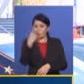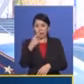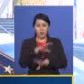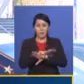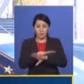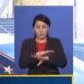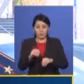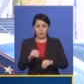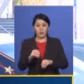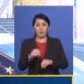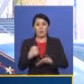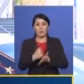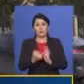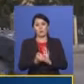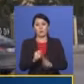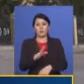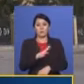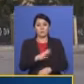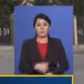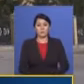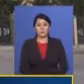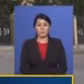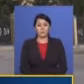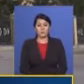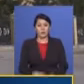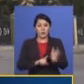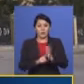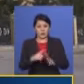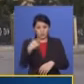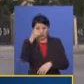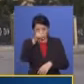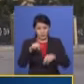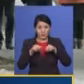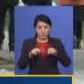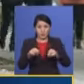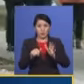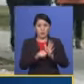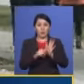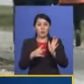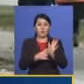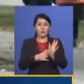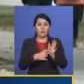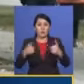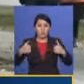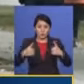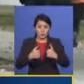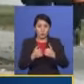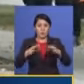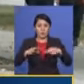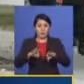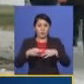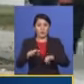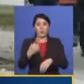болмаған екенін көрсетті. Жыл басынан Петропавл қаласы бойынша 68 жол көлік оқиғасы тіркелген.